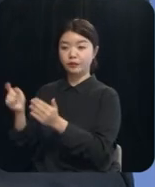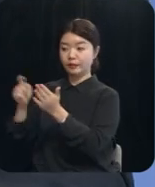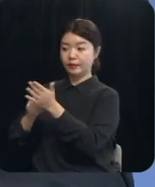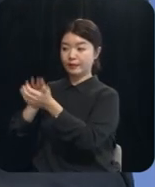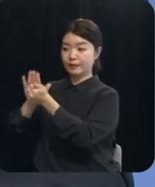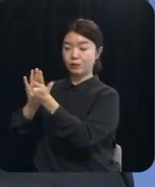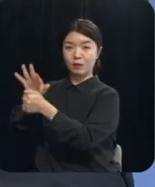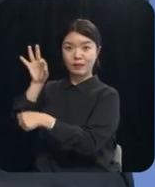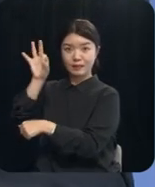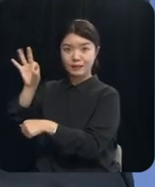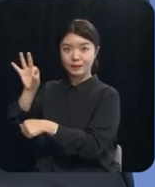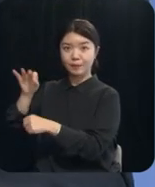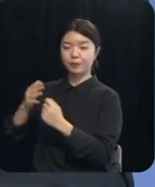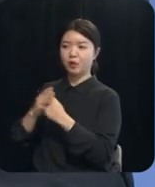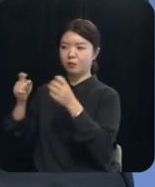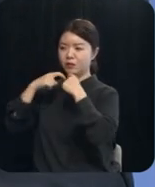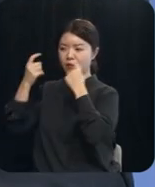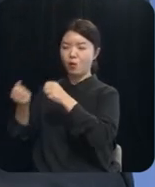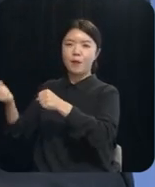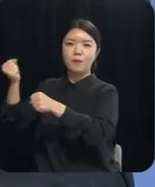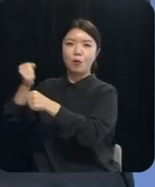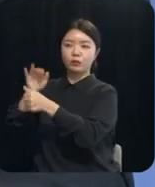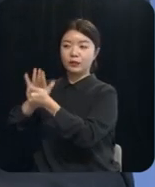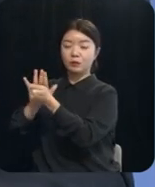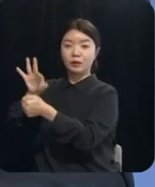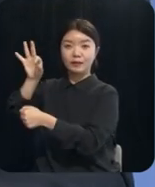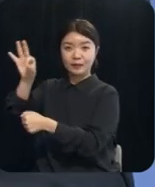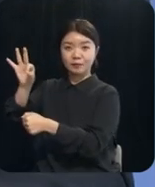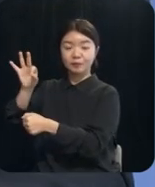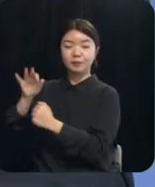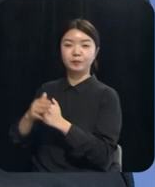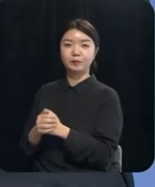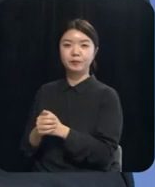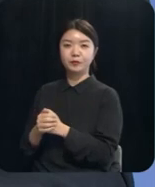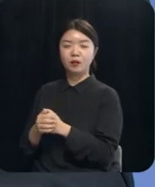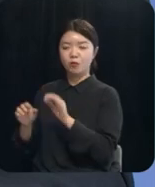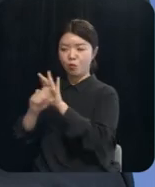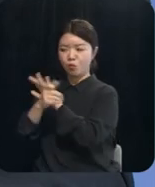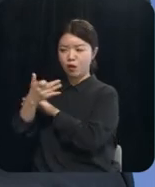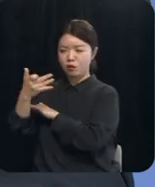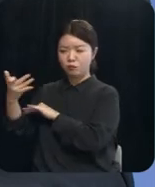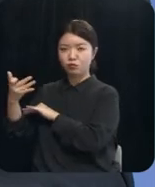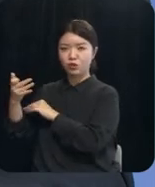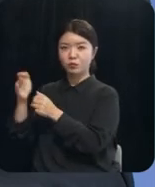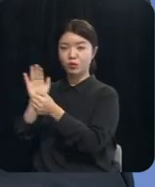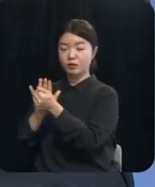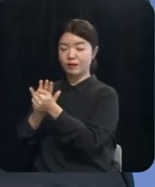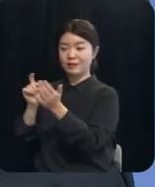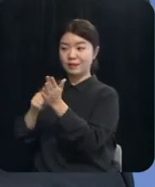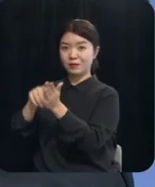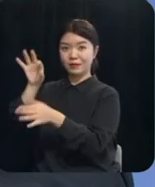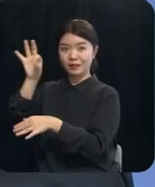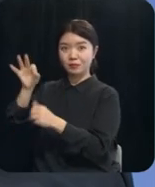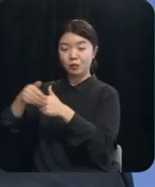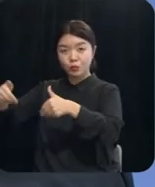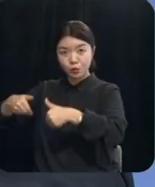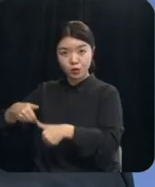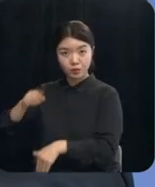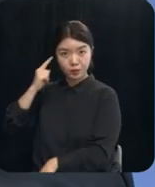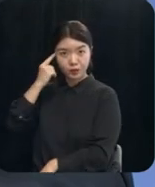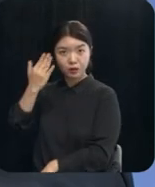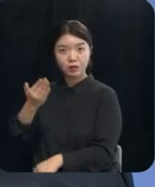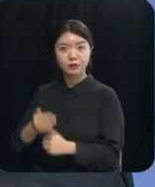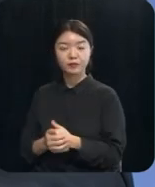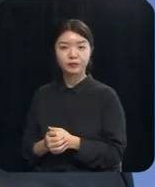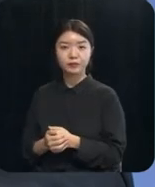재난지원금, 그러니까 민생회복지원금, 저희 명명으로 코로나 시기에는 재난지원금 필요하다고 보십니까? 어떻게